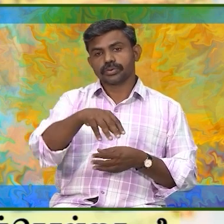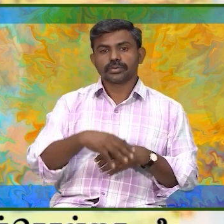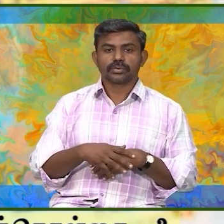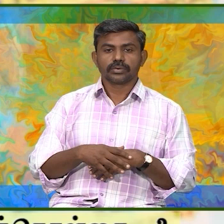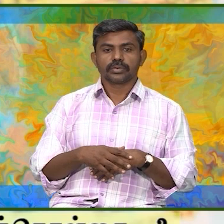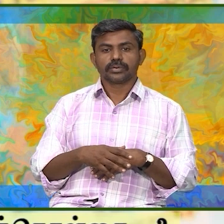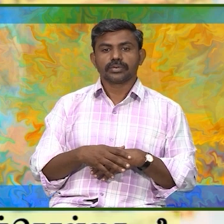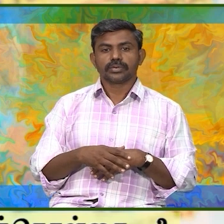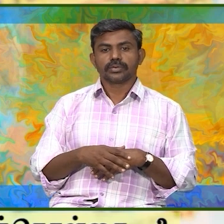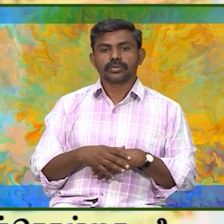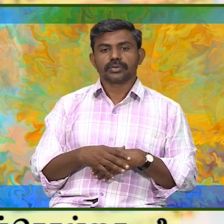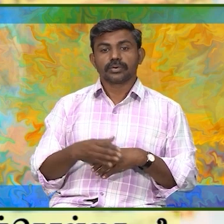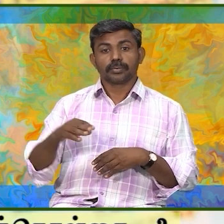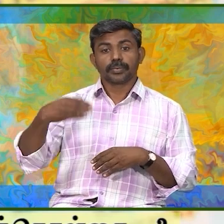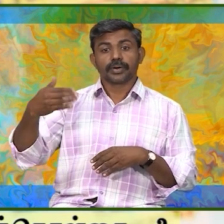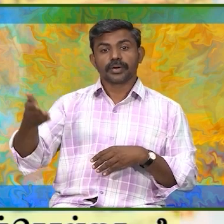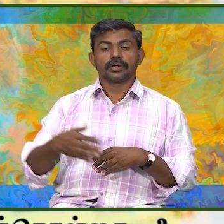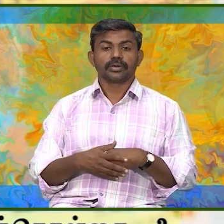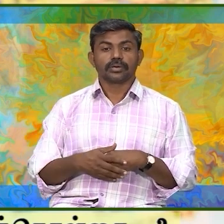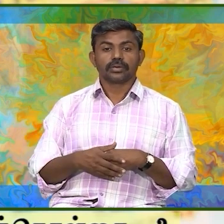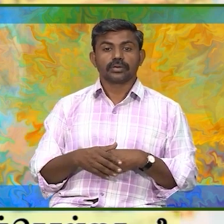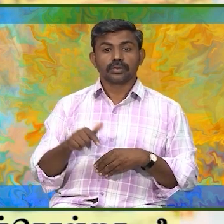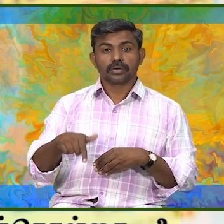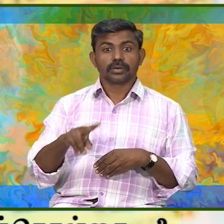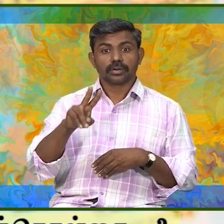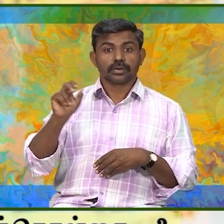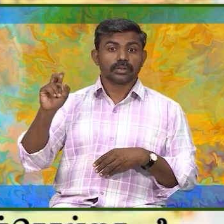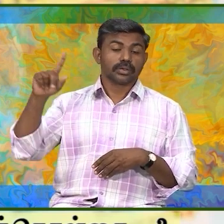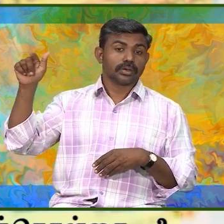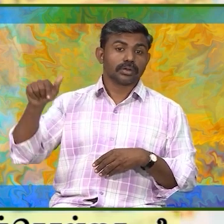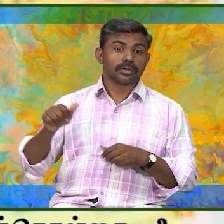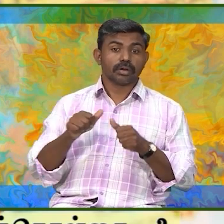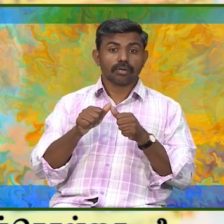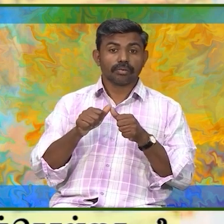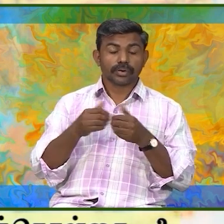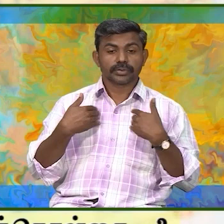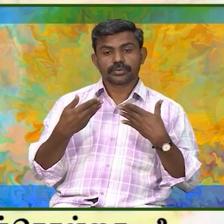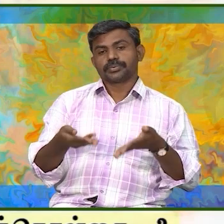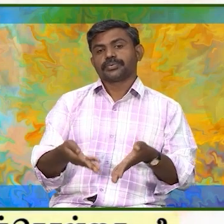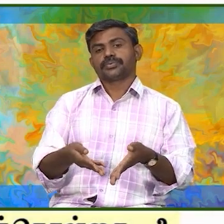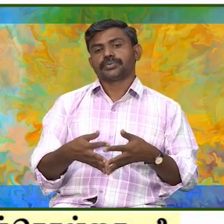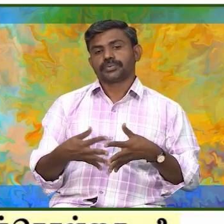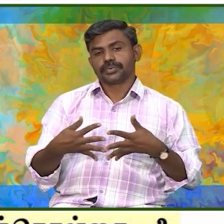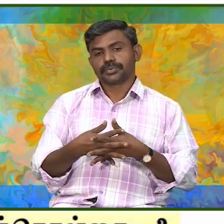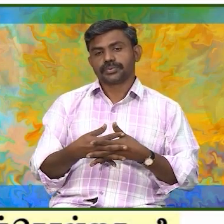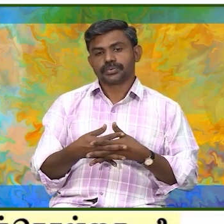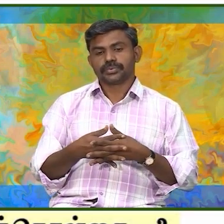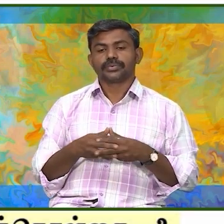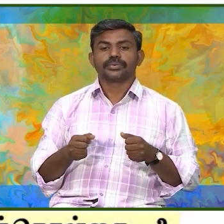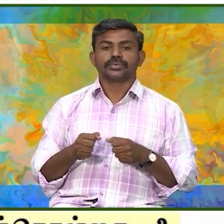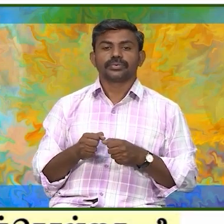இருந்தது. பின்னால் பார்த்தீங்கன்னா, 2007 ஆப்கானிஸ்தான் தன்னையும் இணைத்து கொண்டது. ஏன் இணைத்து